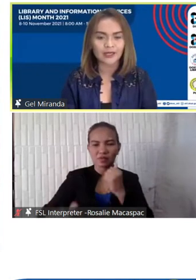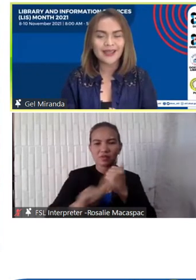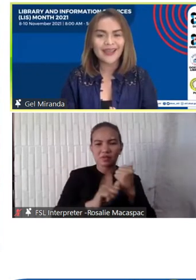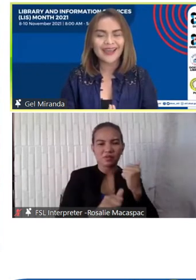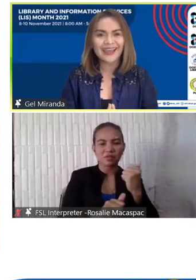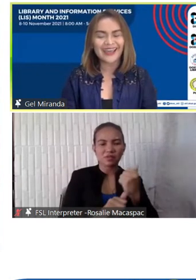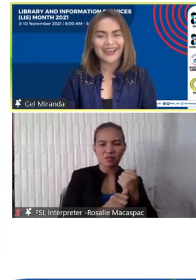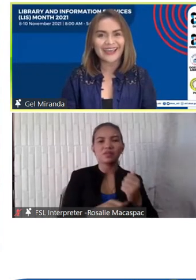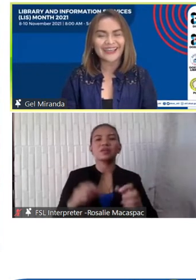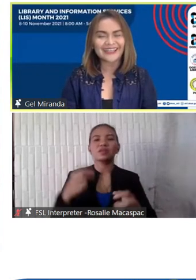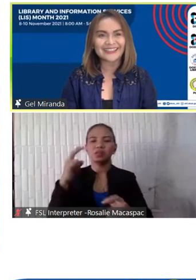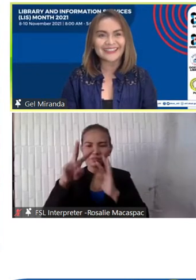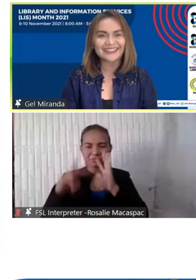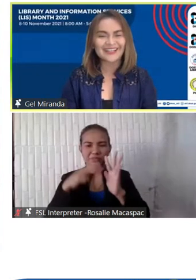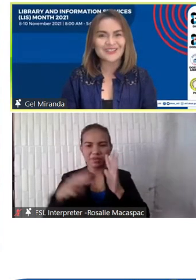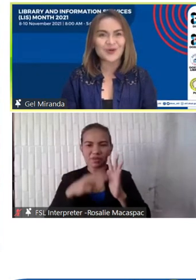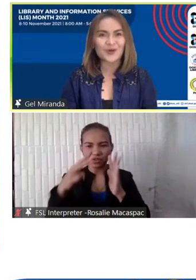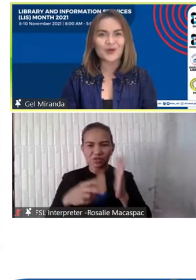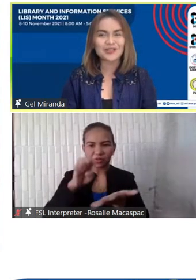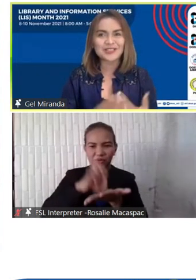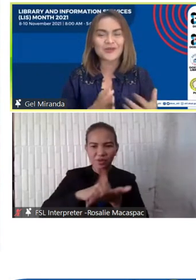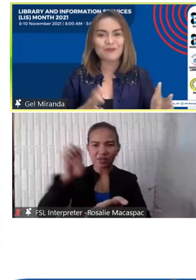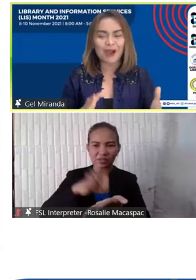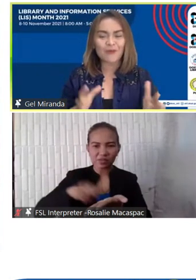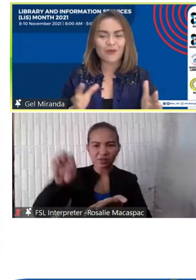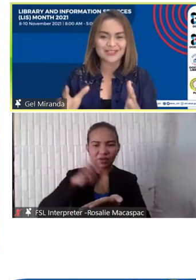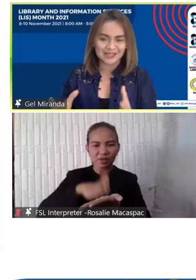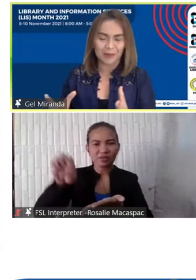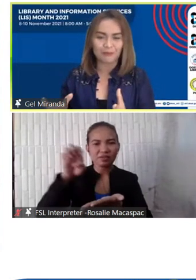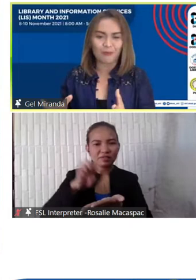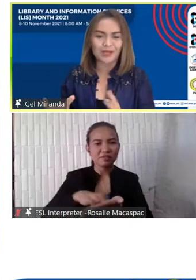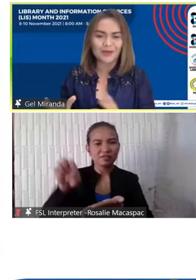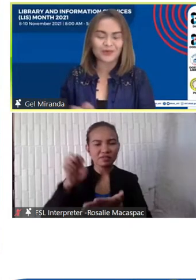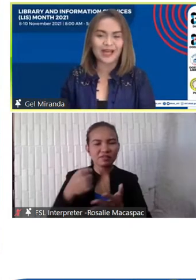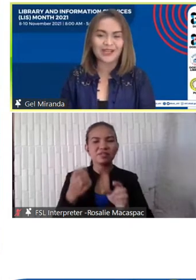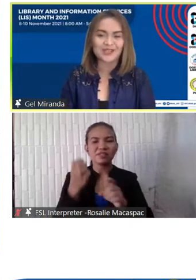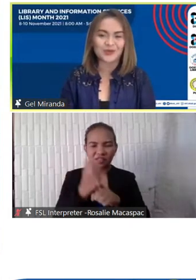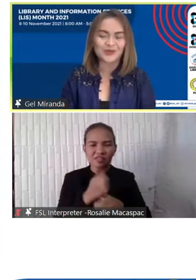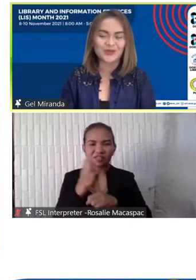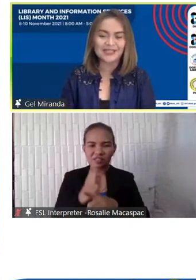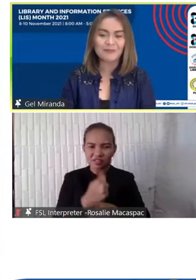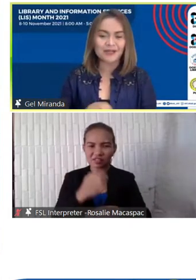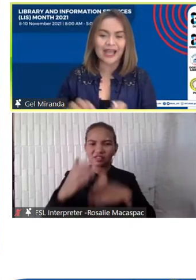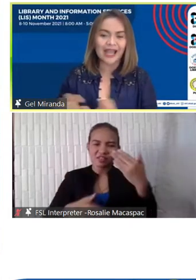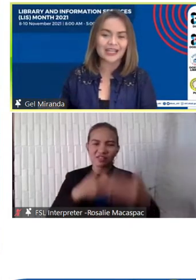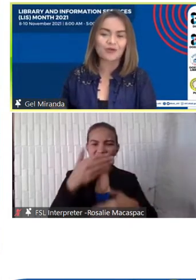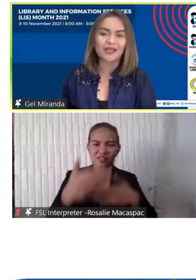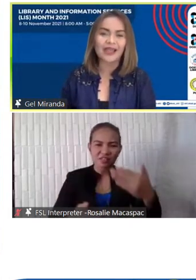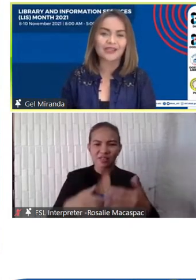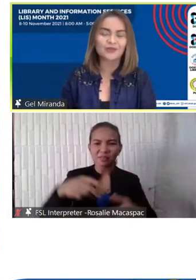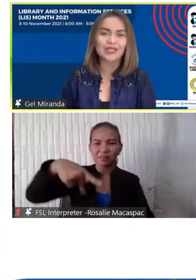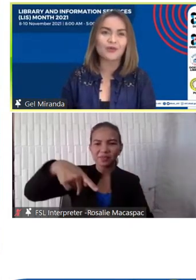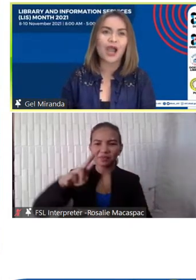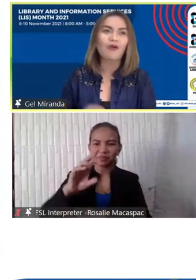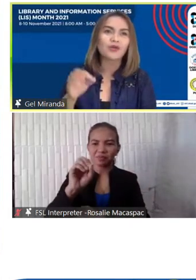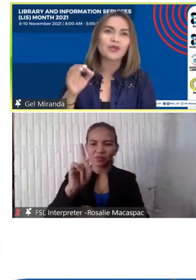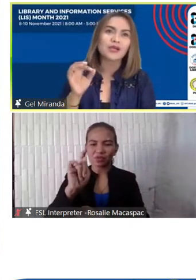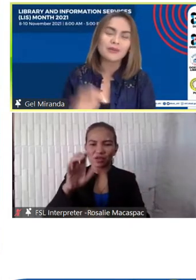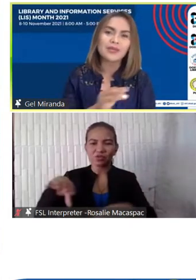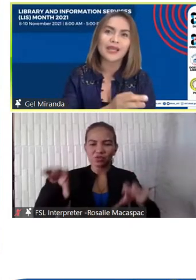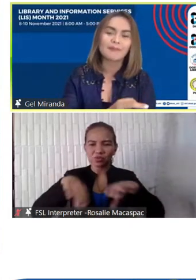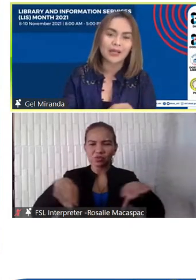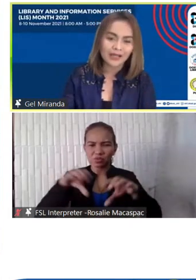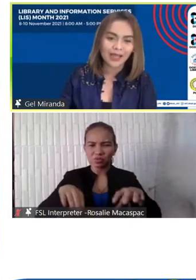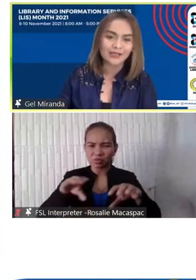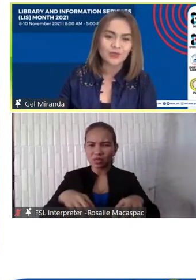editor. And so siguro bawat step po ng production, ng pagdaanan ko na yan, yung tipong ako yung